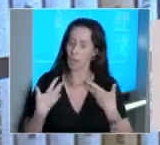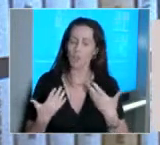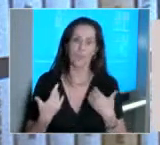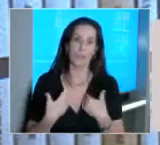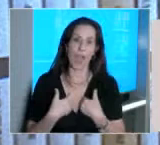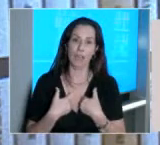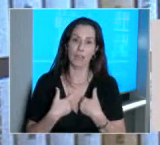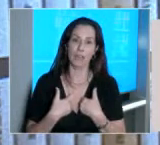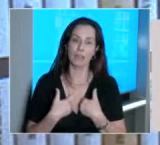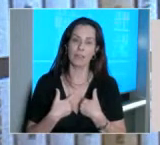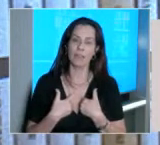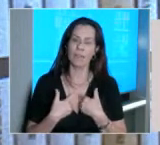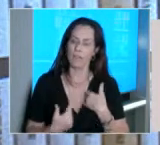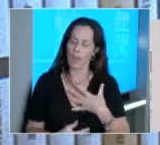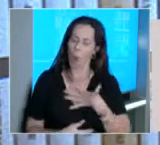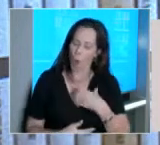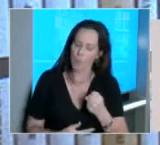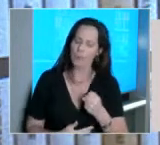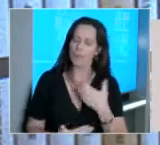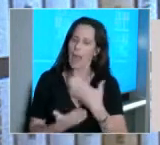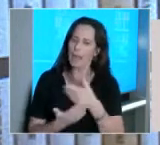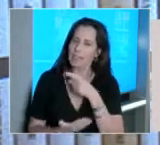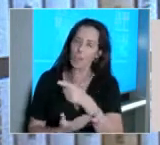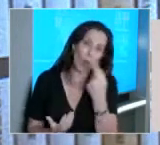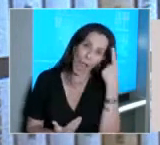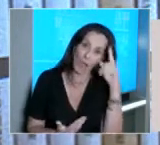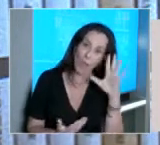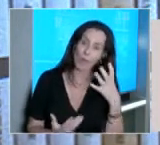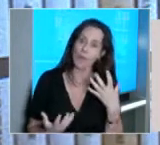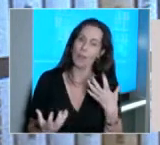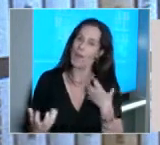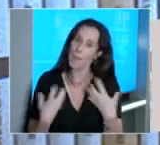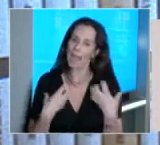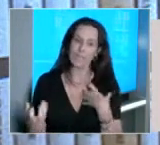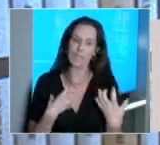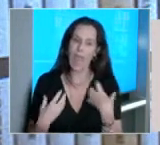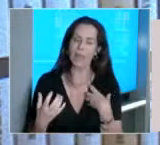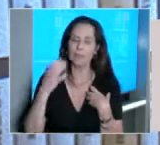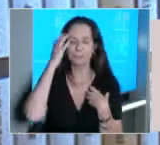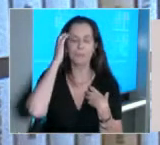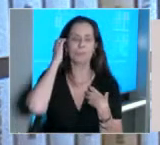ואני עזרתי עוז להציע לו איזשהו רעיון למחזה מקורי